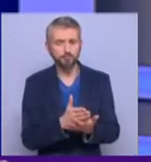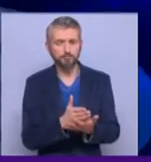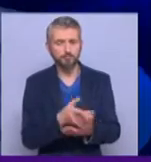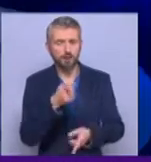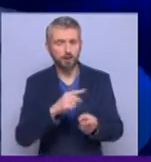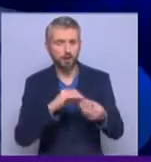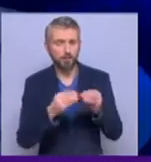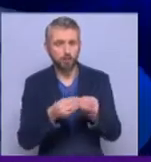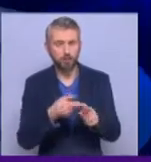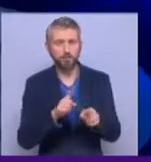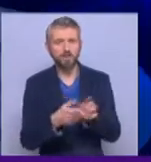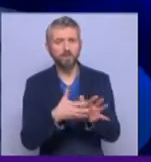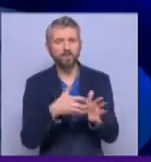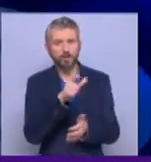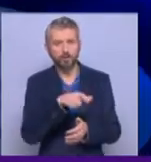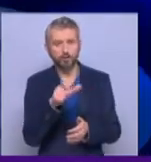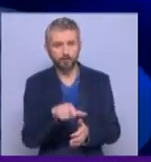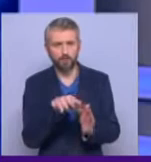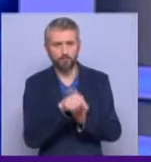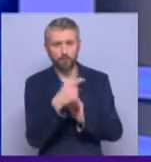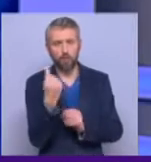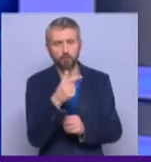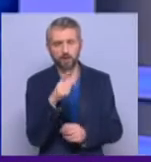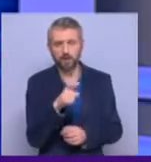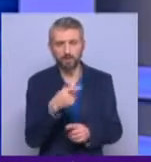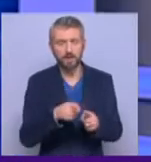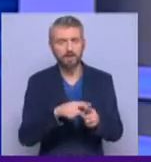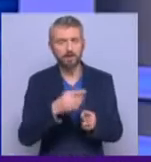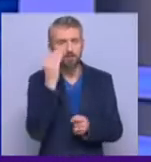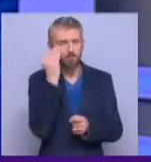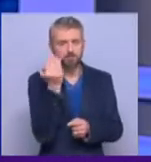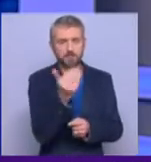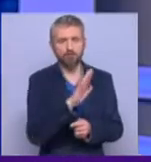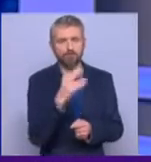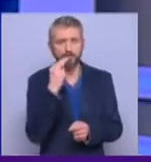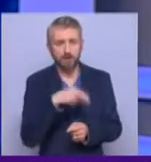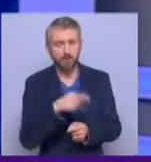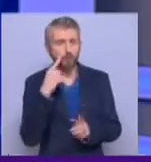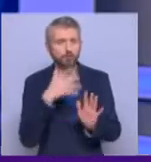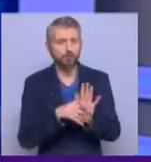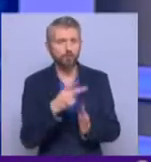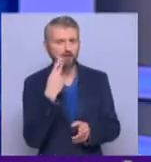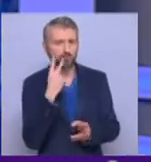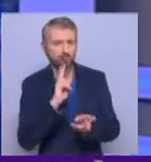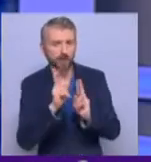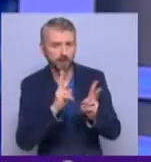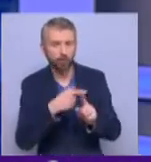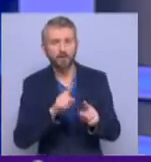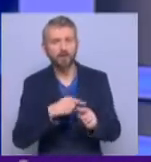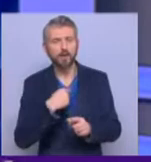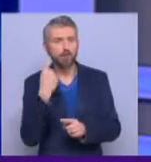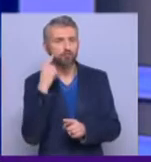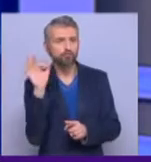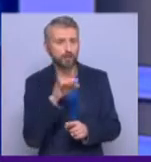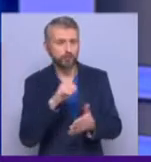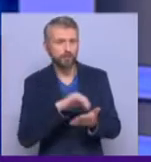реальна проблема – це нехватка людей в облгазах. І причому це навіть не позиція облгазів. Зрозуміло, що облгази завжди жаліються. Це я чую дуже часто